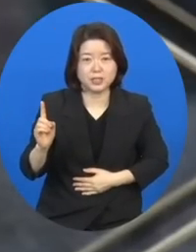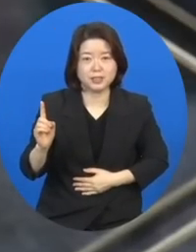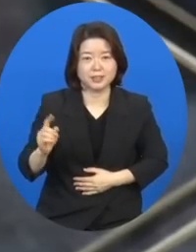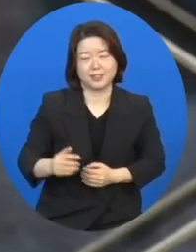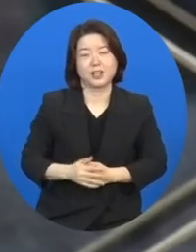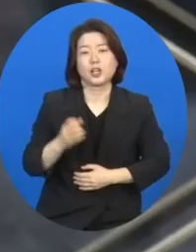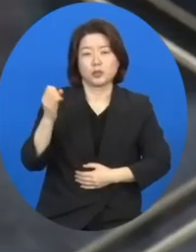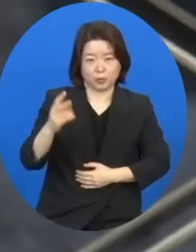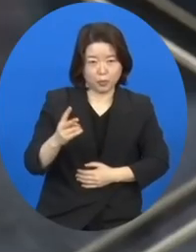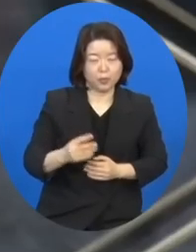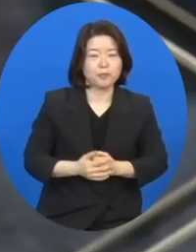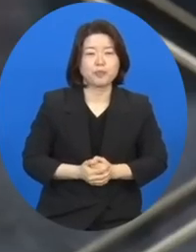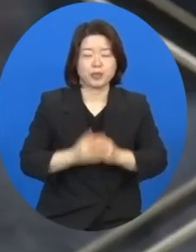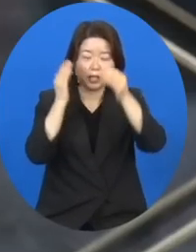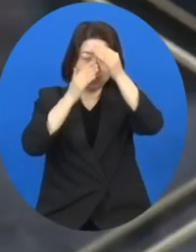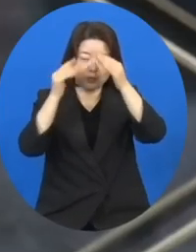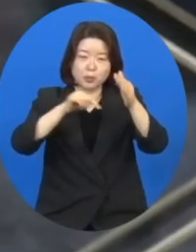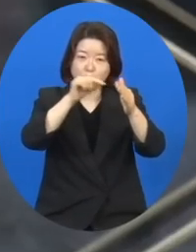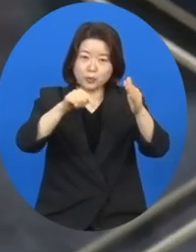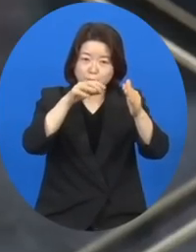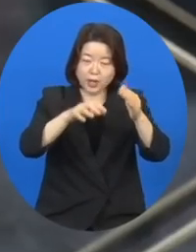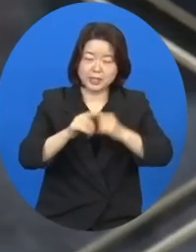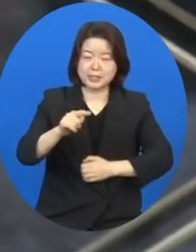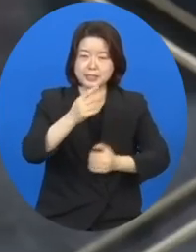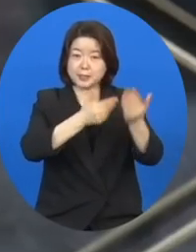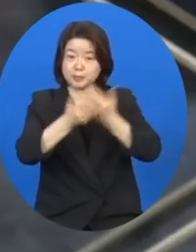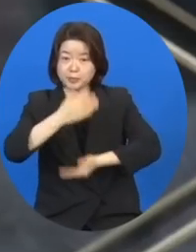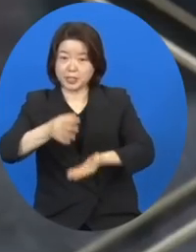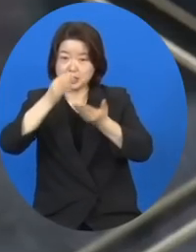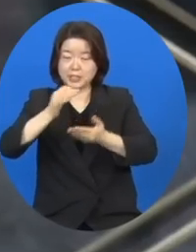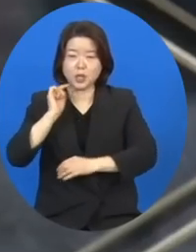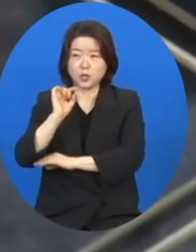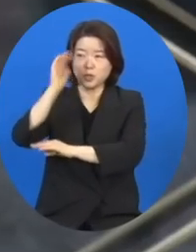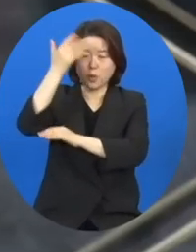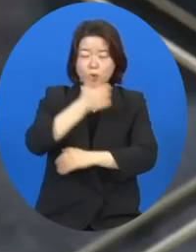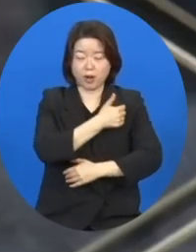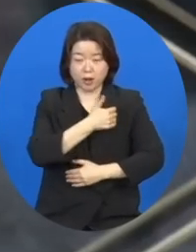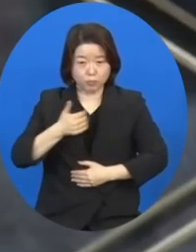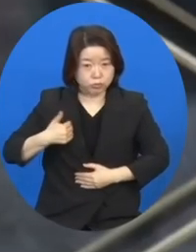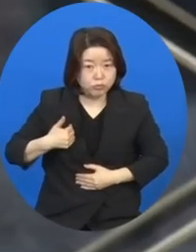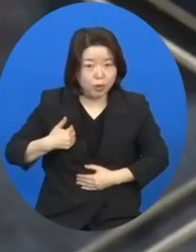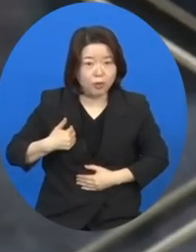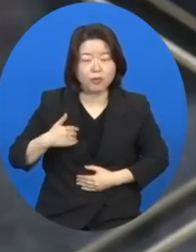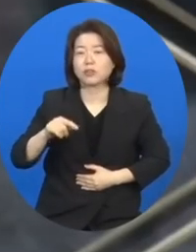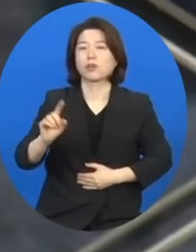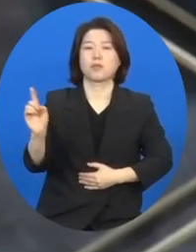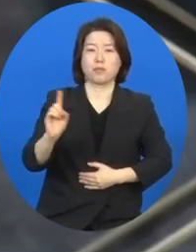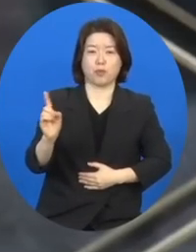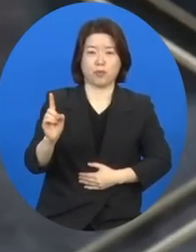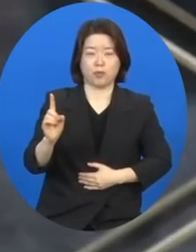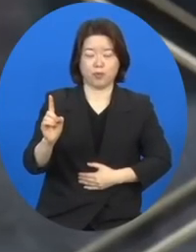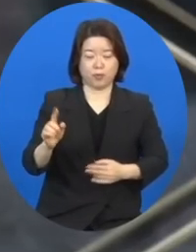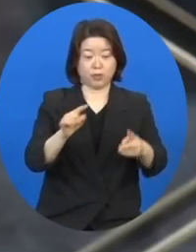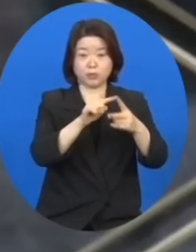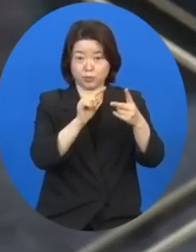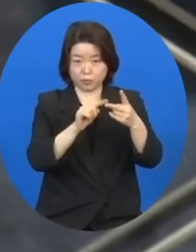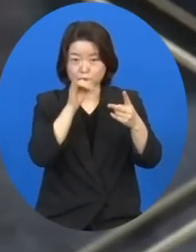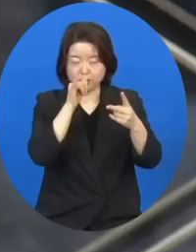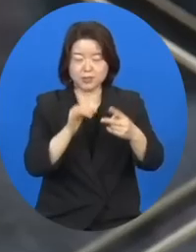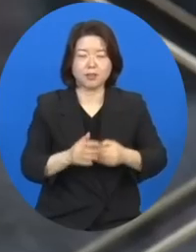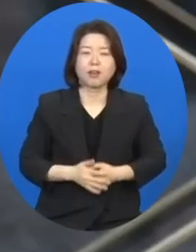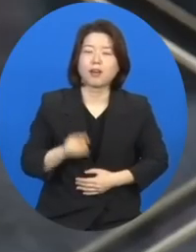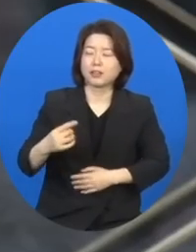그 다음에 성도 안에서 그 기업의 영광의 풍성함이 무엇인지, 이것이 두 번째, 그